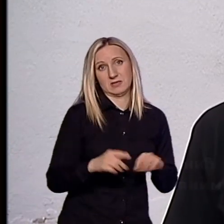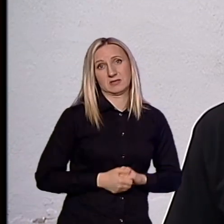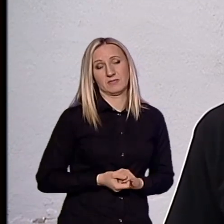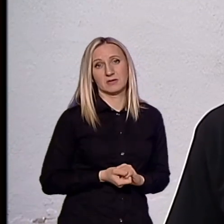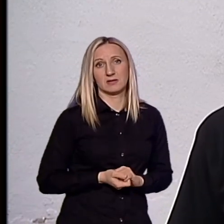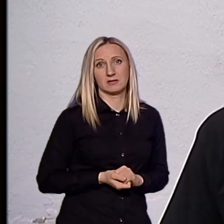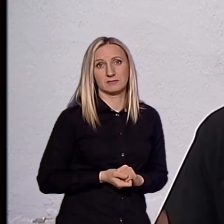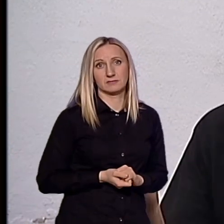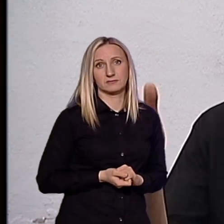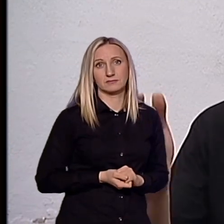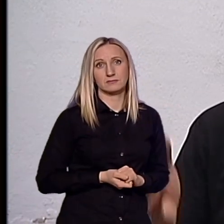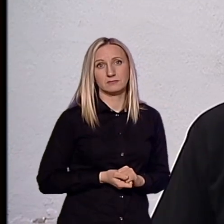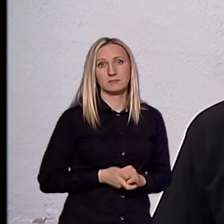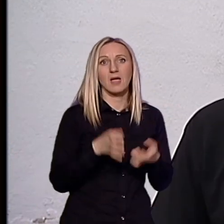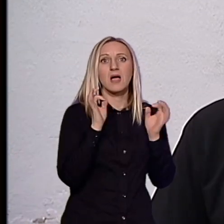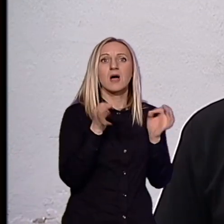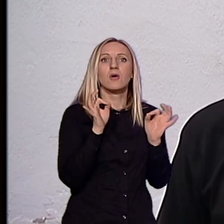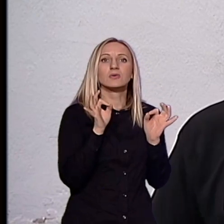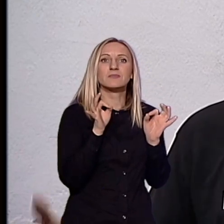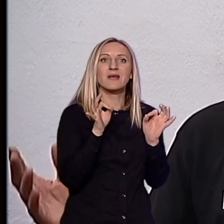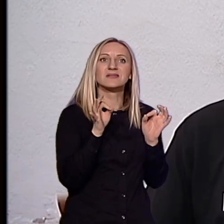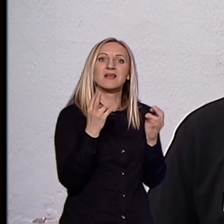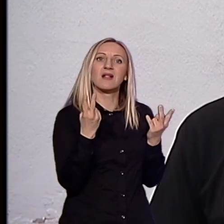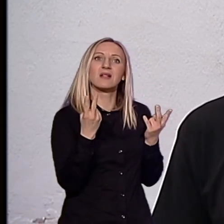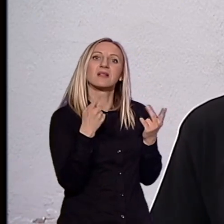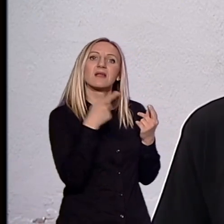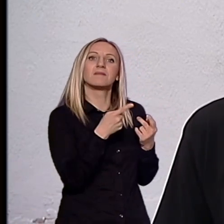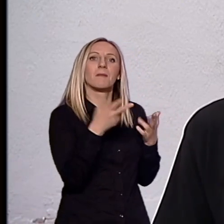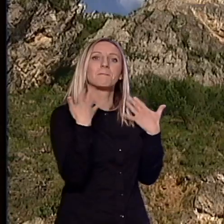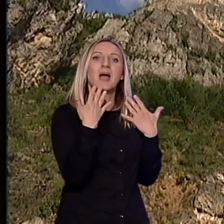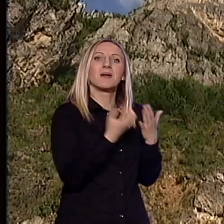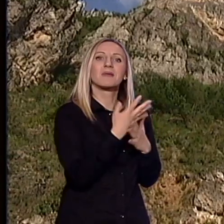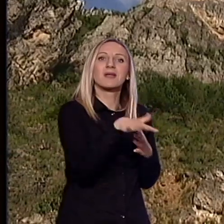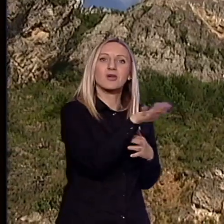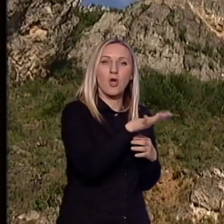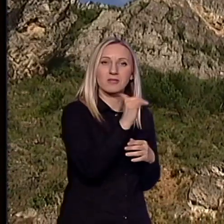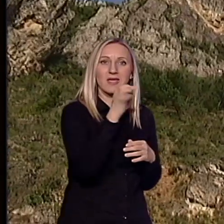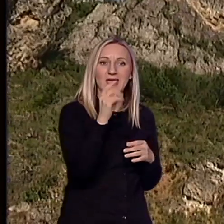U specijalnom rezervatu prirode Jerma, gde se mi sada nalazimo,